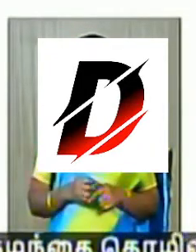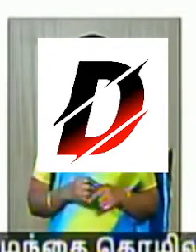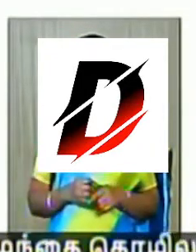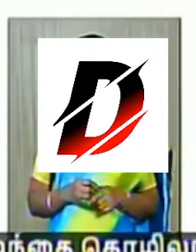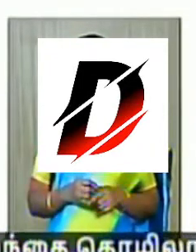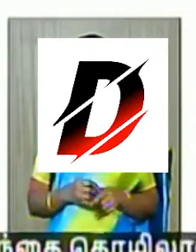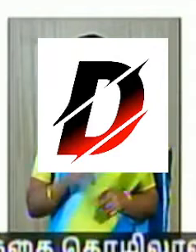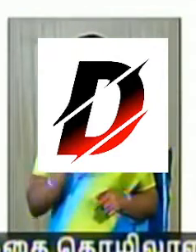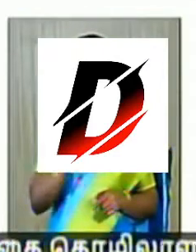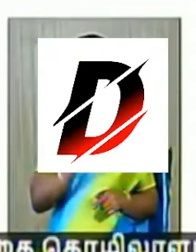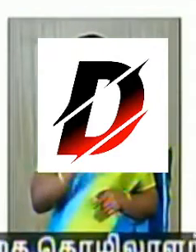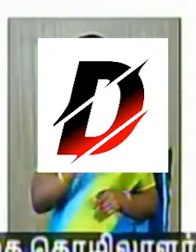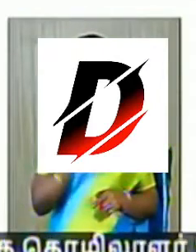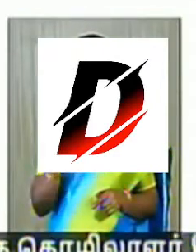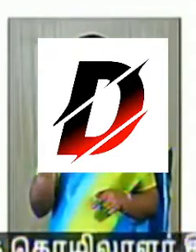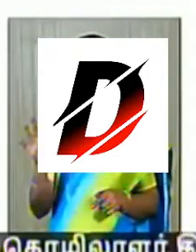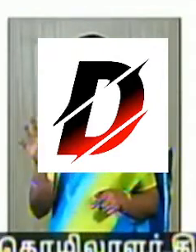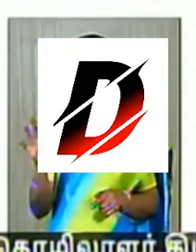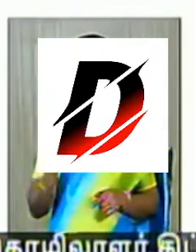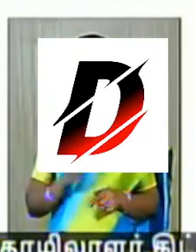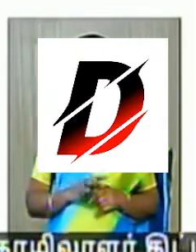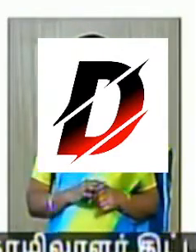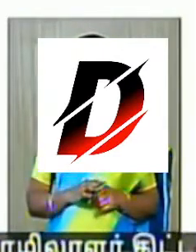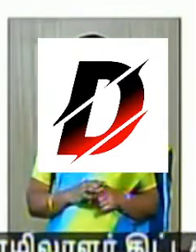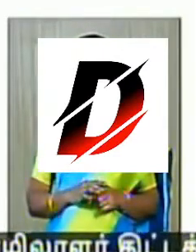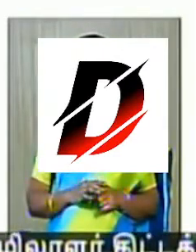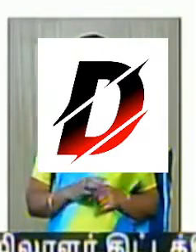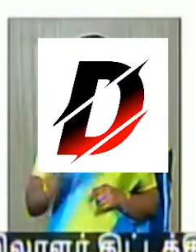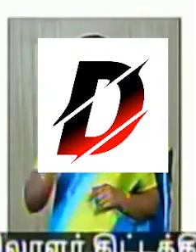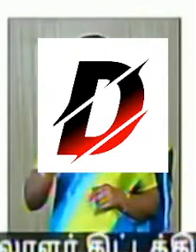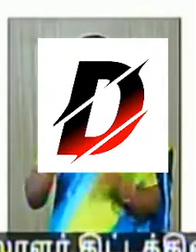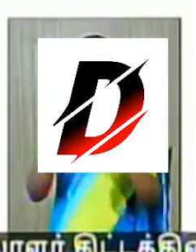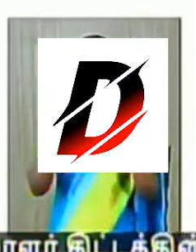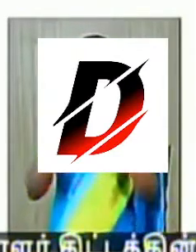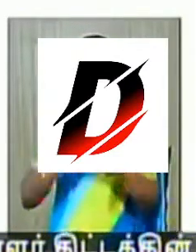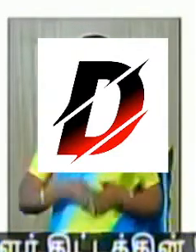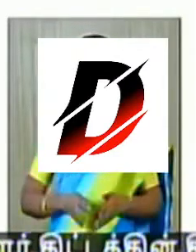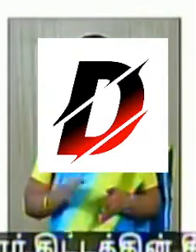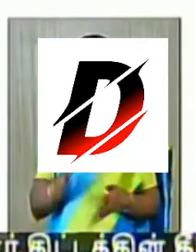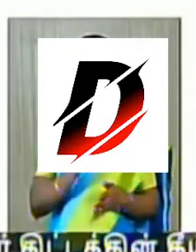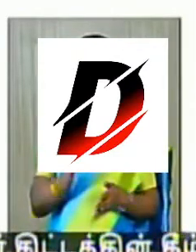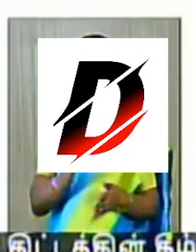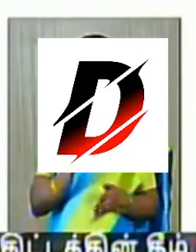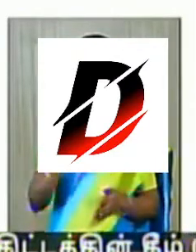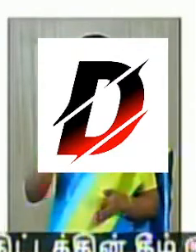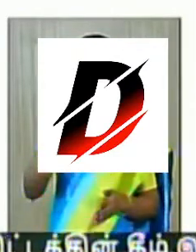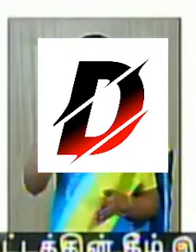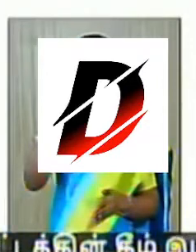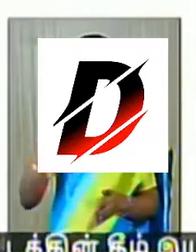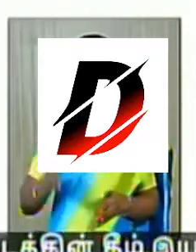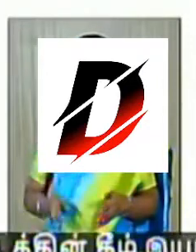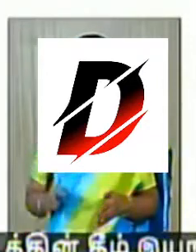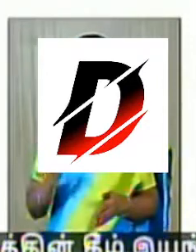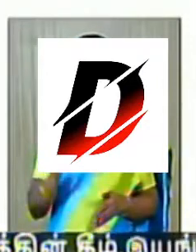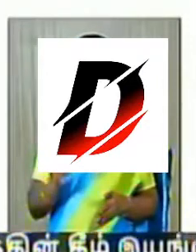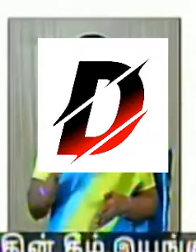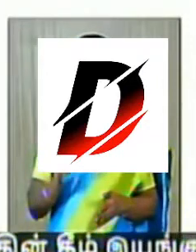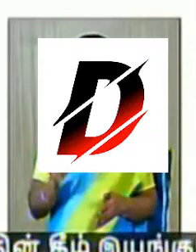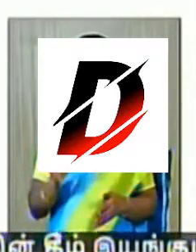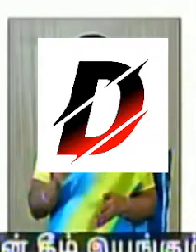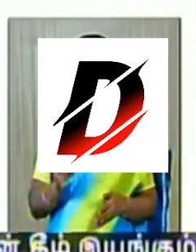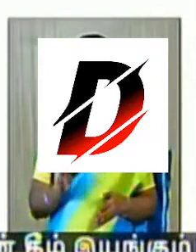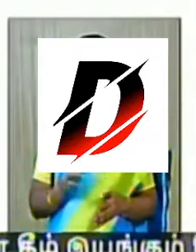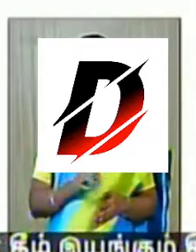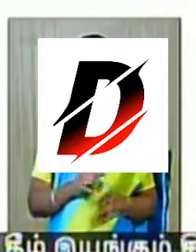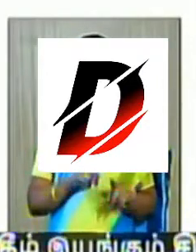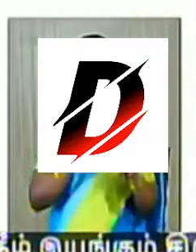பாருங்க 4 மற்றும் 5 பெருக்கியாச்சு அந்த 4க்கு நேரா சைஃபர் போட்டுக்கிறோம் 5க்கு நாம சைஃபர் போட்டுக்கிறோம் x ஓட மதிப்பு மைனஸ் 1 இருந்து